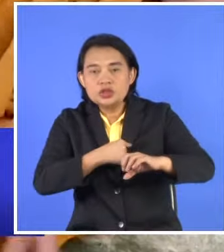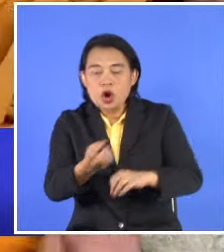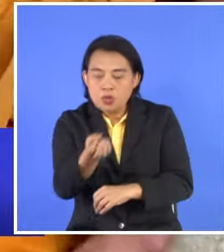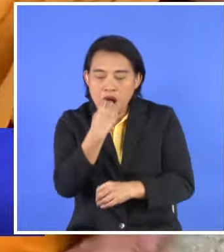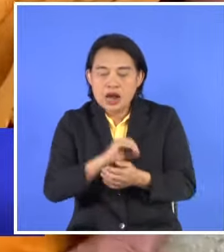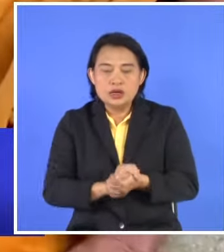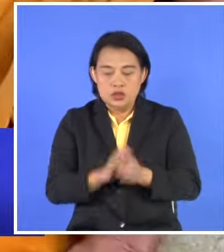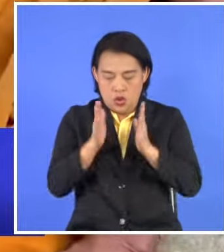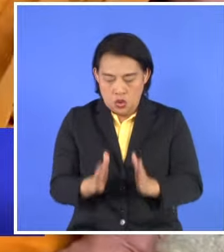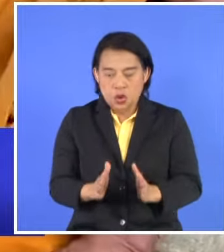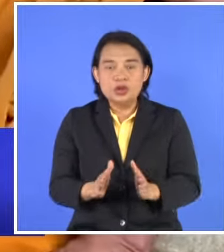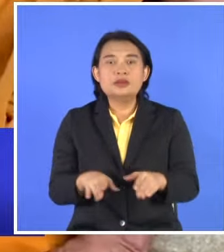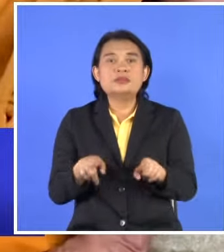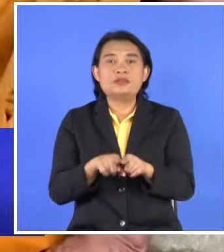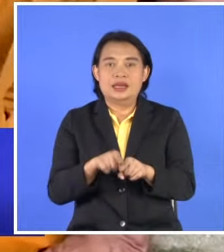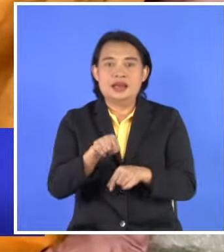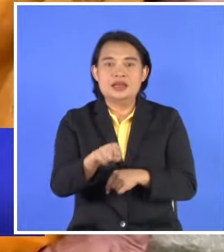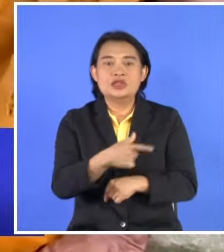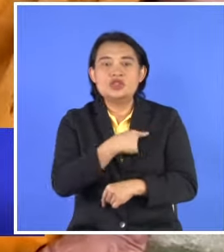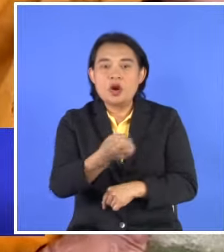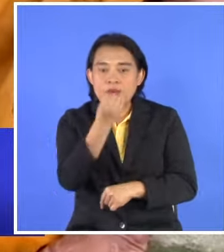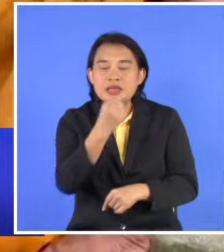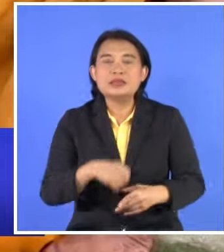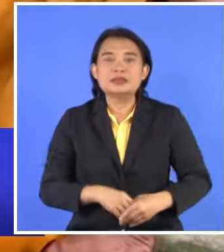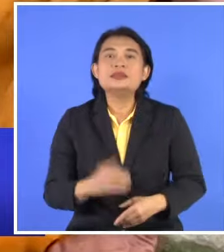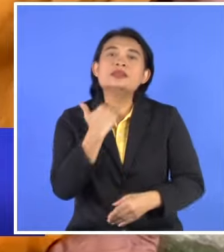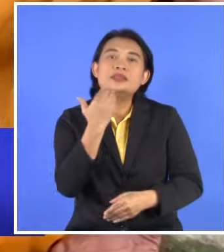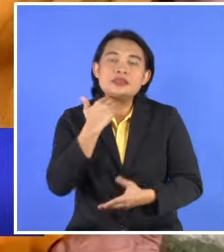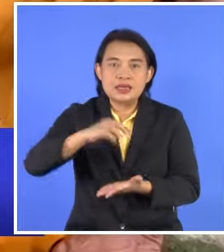คนก็ชอบกินทุเรียนนะครับอ่าเดี๋ยวฟังเสียงท่านหน่อยซิ